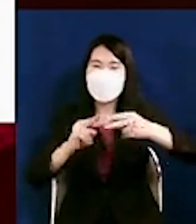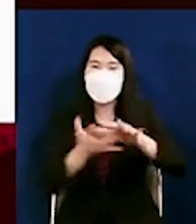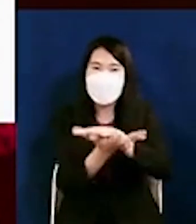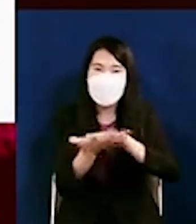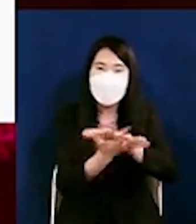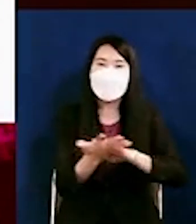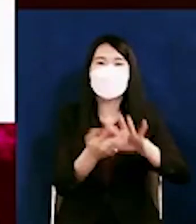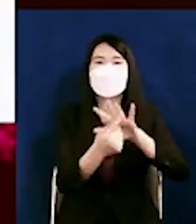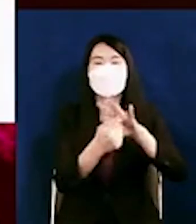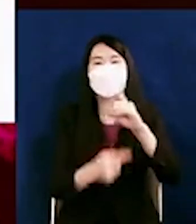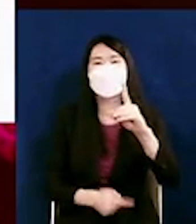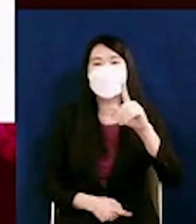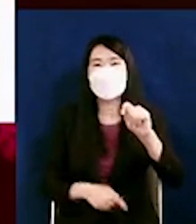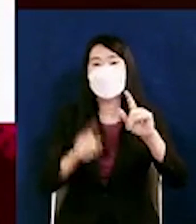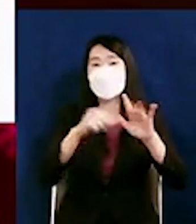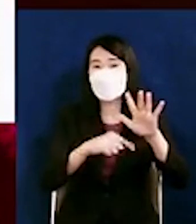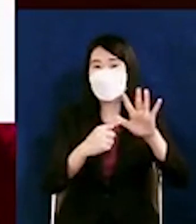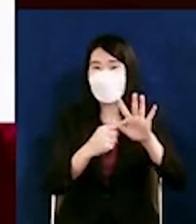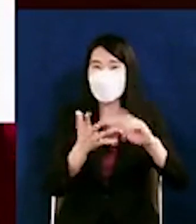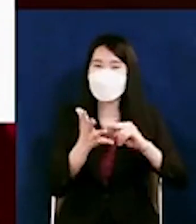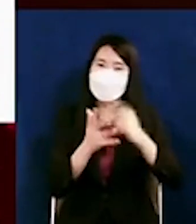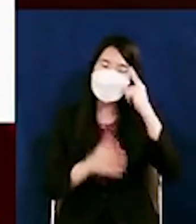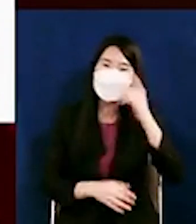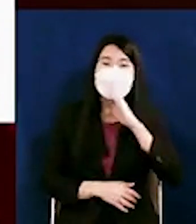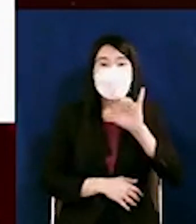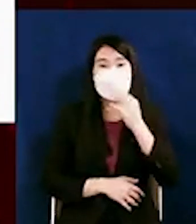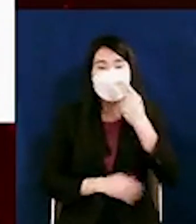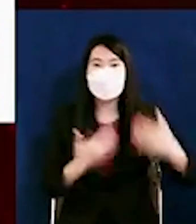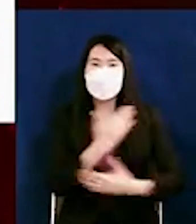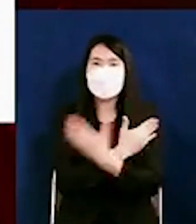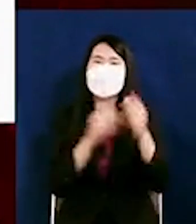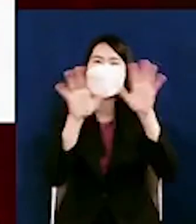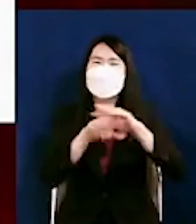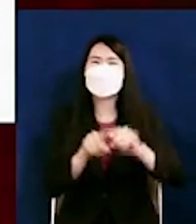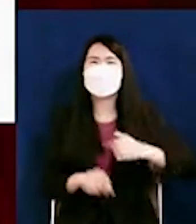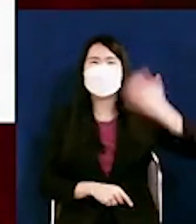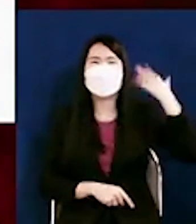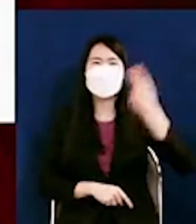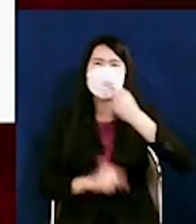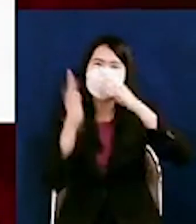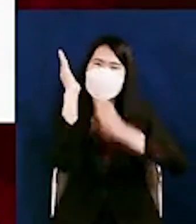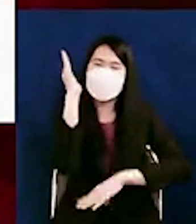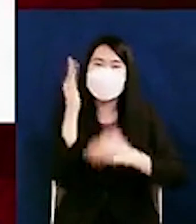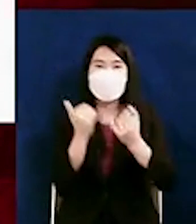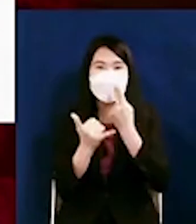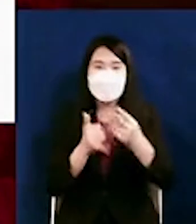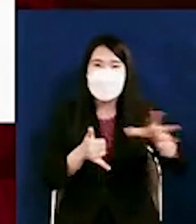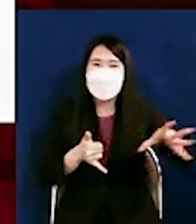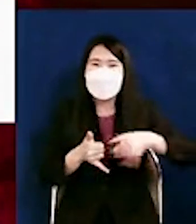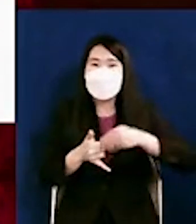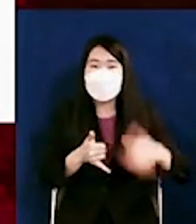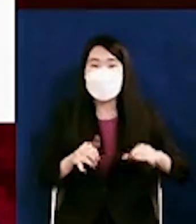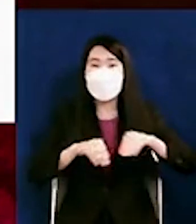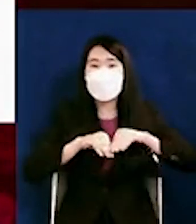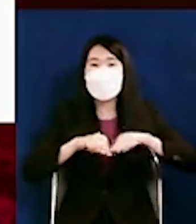จในการแพร่กระจายมันไม่สูงมันก็เหมือนกับเบต้าที่อยู่ภาคใต้นะครับจริงๆมันอิทธิฤทธิ์อิทธิเดชมากแต่ว่าอำนาจการแพร่ก